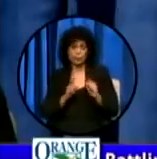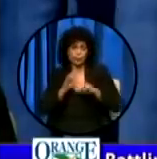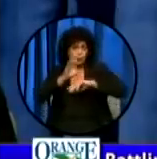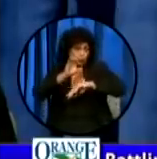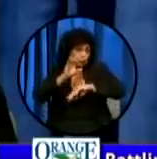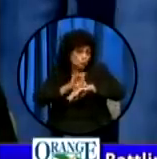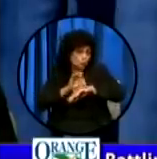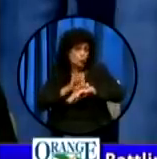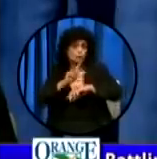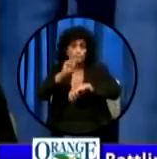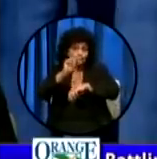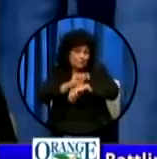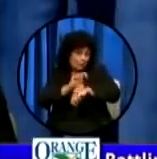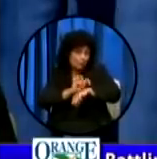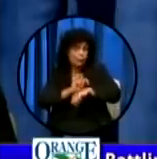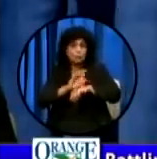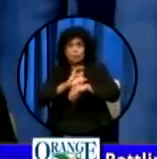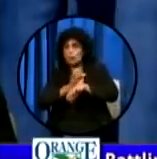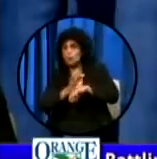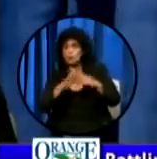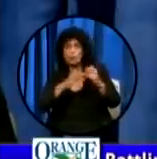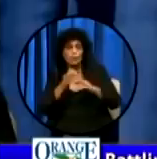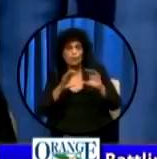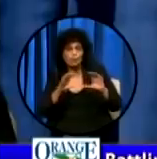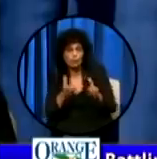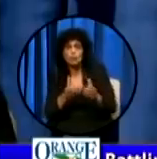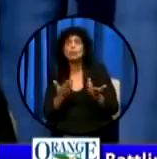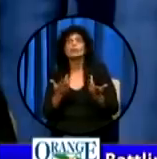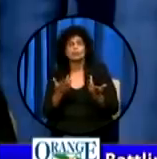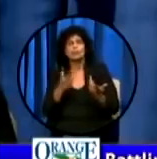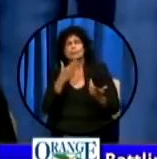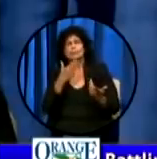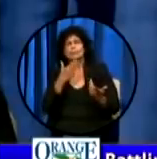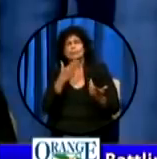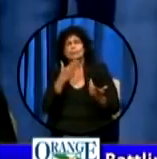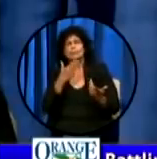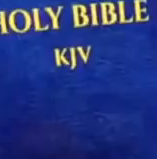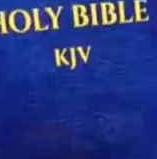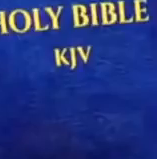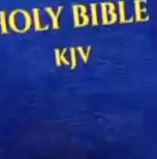дух присутствовал там. Но не хотим, чтобы там присутствовал вирус.